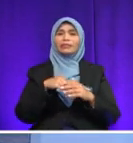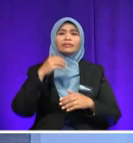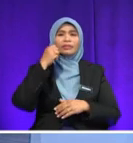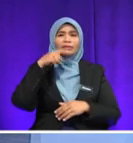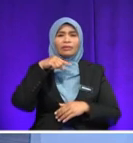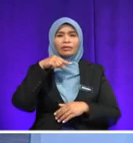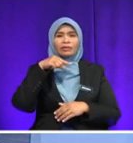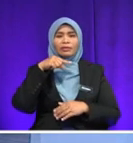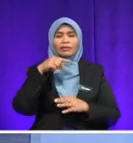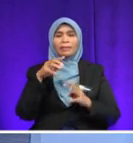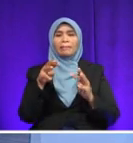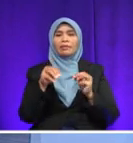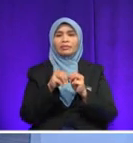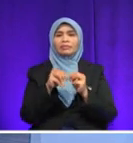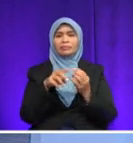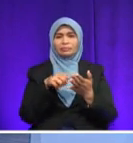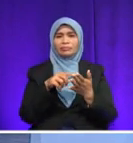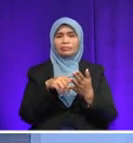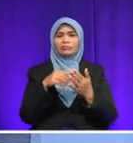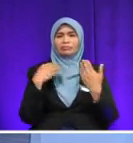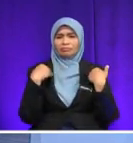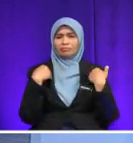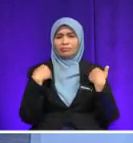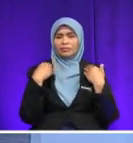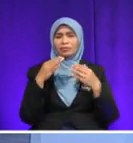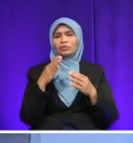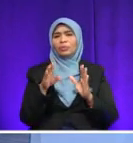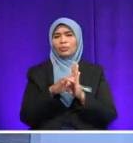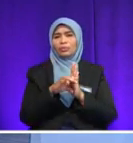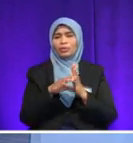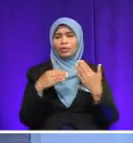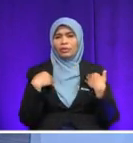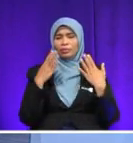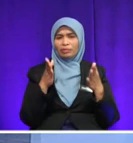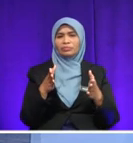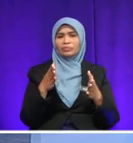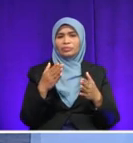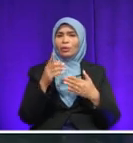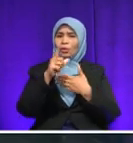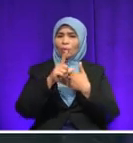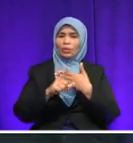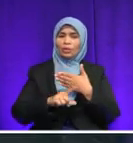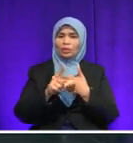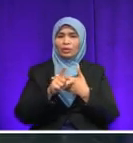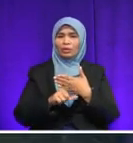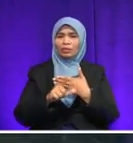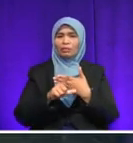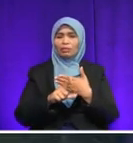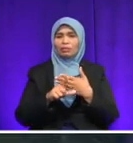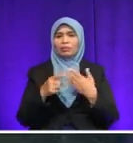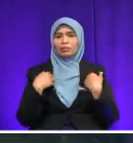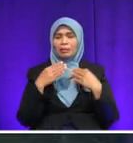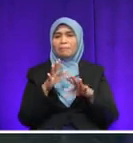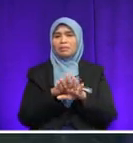ya kadang-kadang bila orang dalam keadaan luka luka ini banyak jenisnya